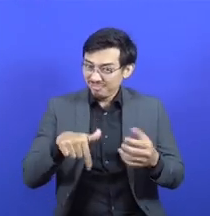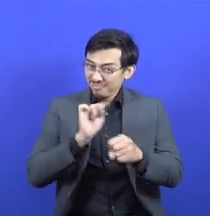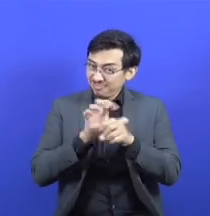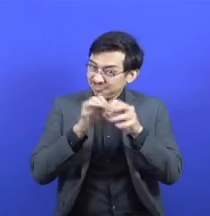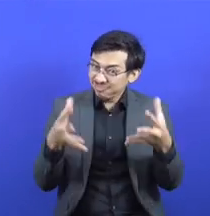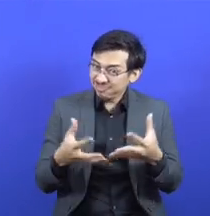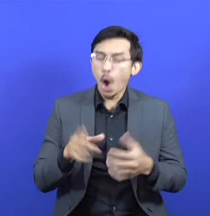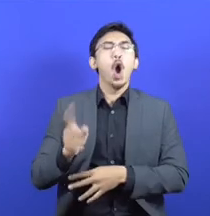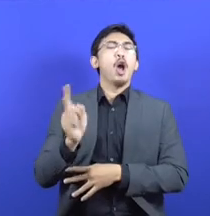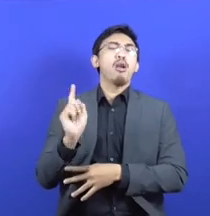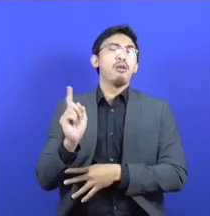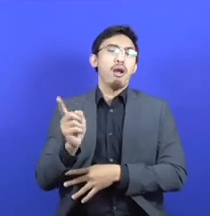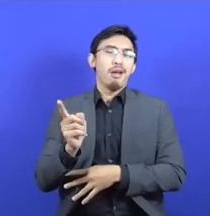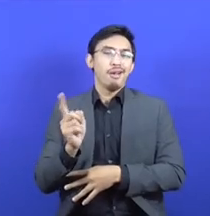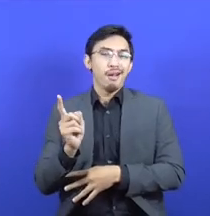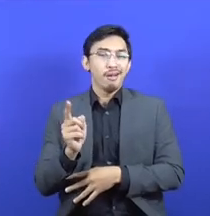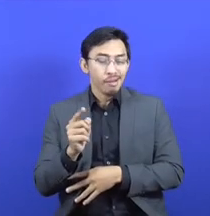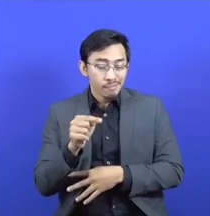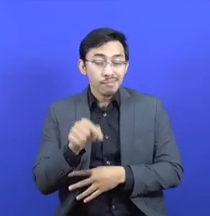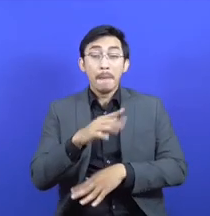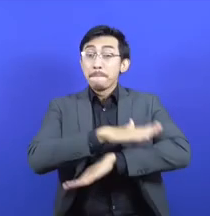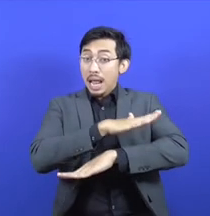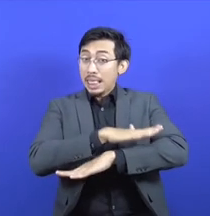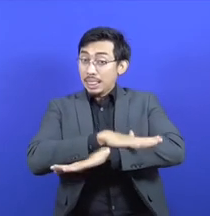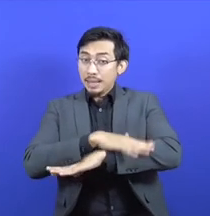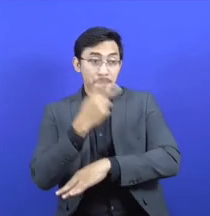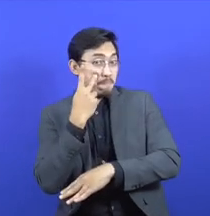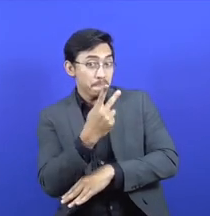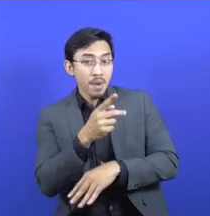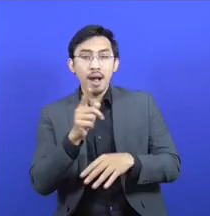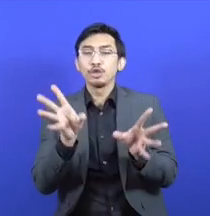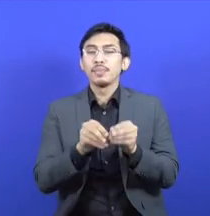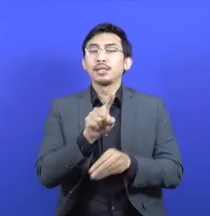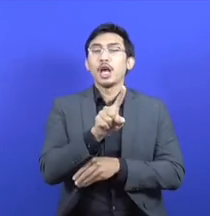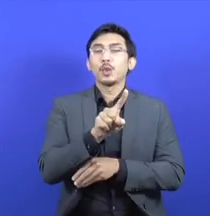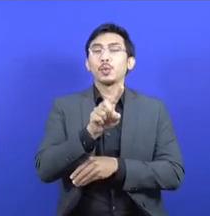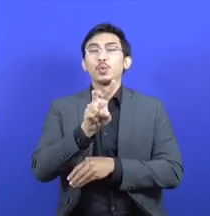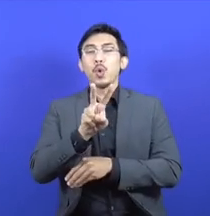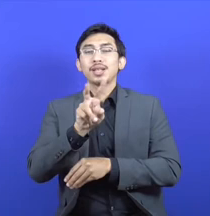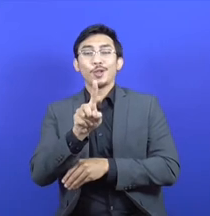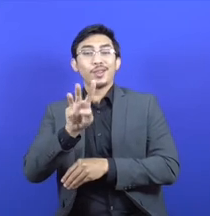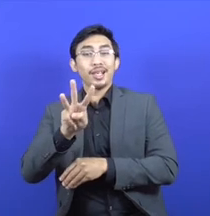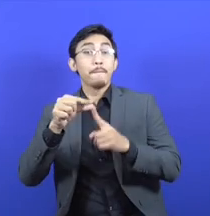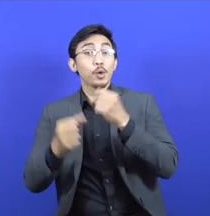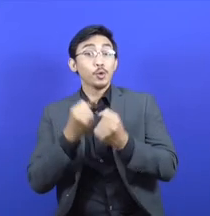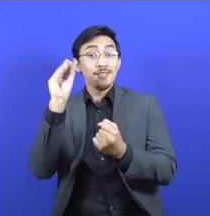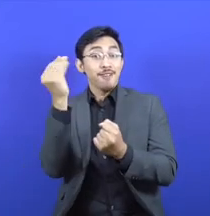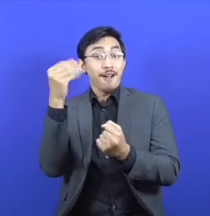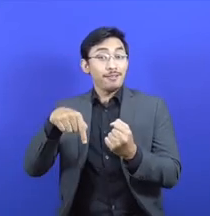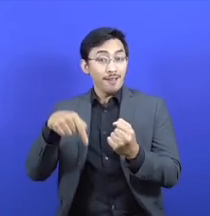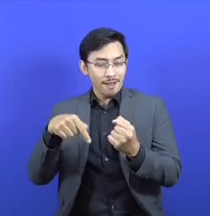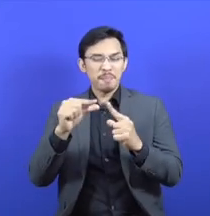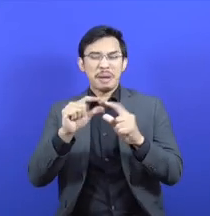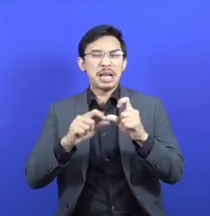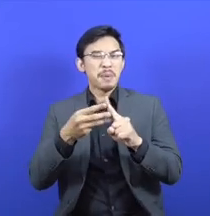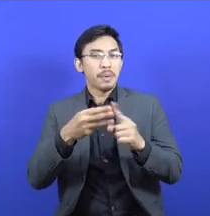gini? Ada dong. Berdasarkan pemberitaan saja, di Jakarta ada 1.213 perusahaan